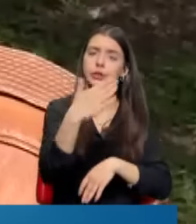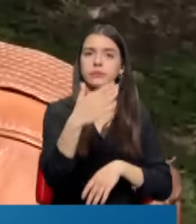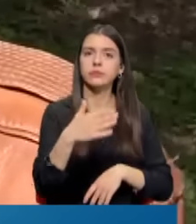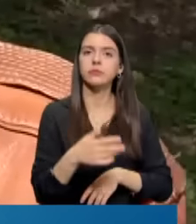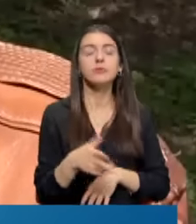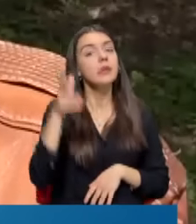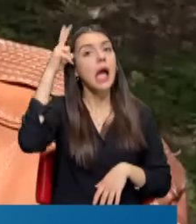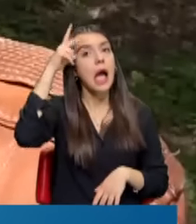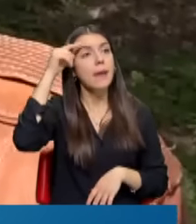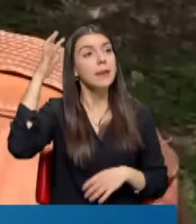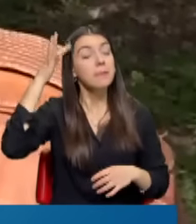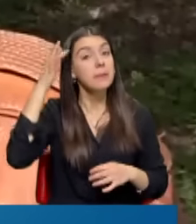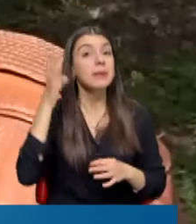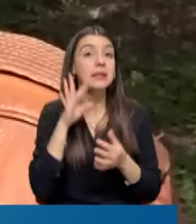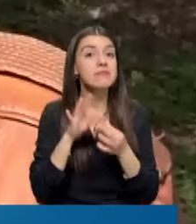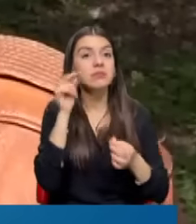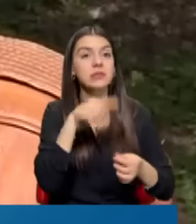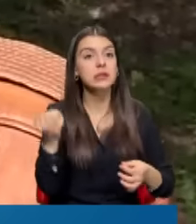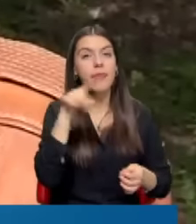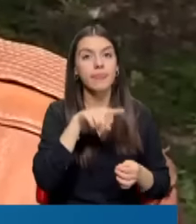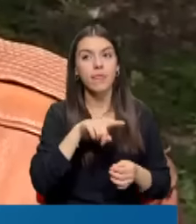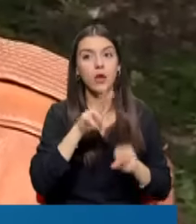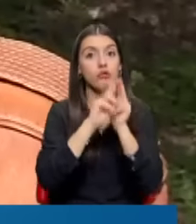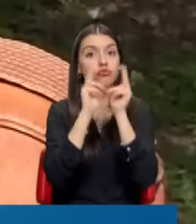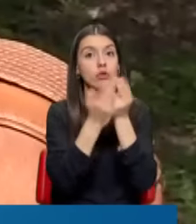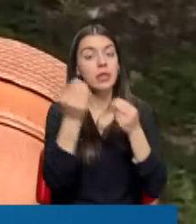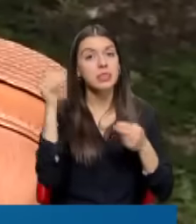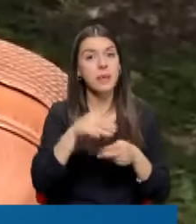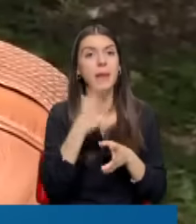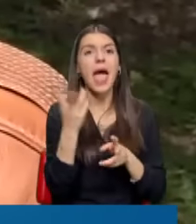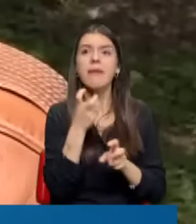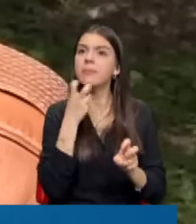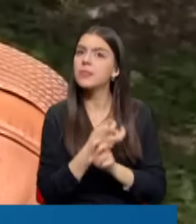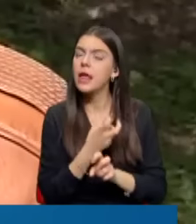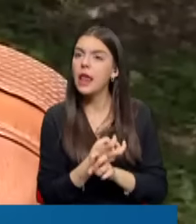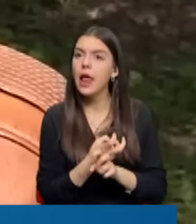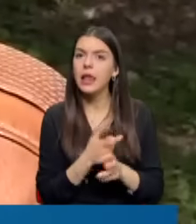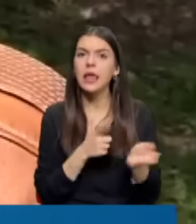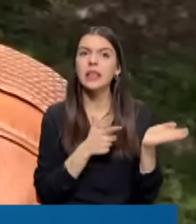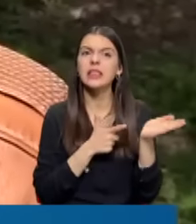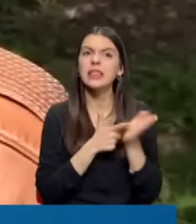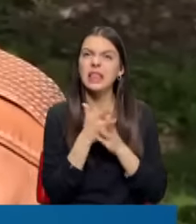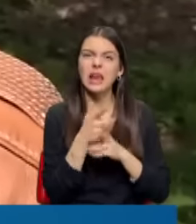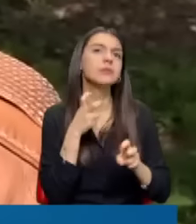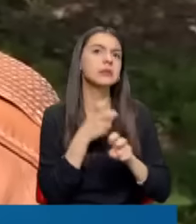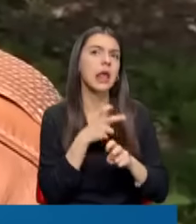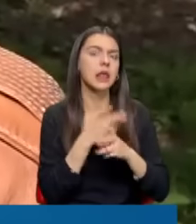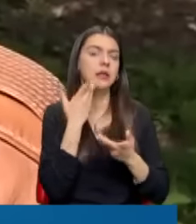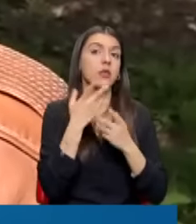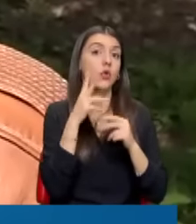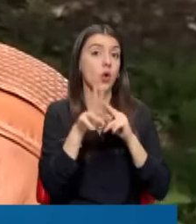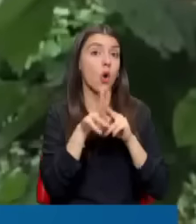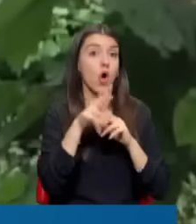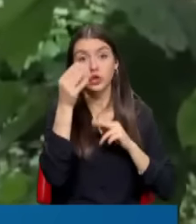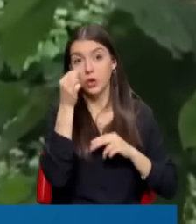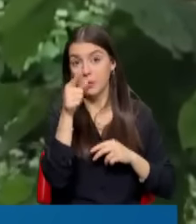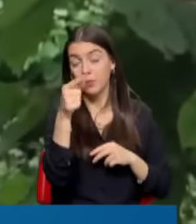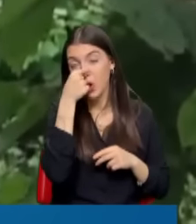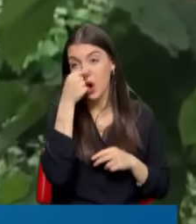bilim insanları dünyaya gelmiş en zararlı tarım zararlısı diye bahsediyorlar bu